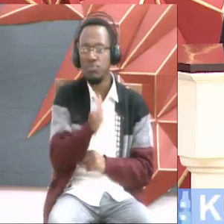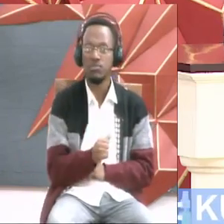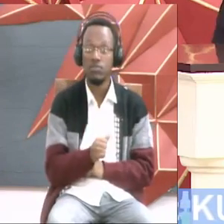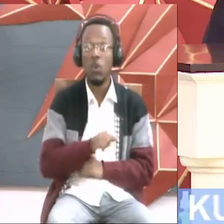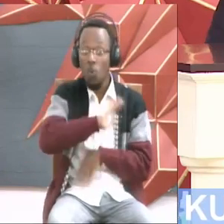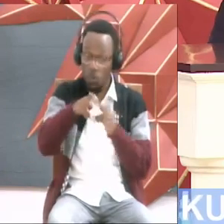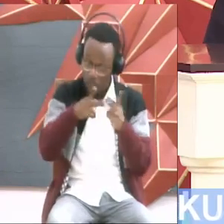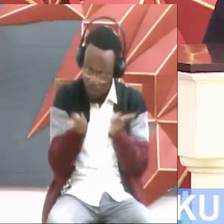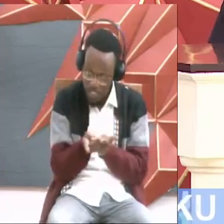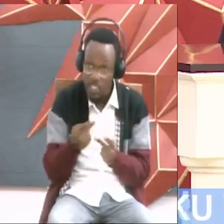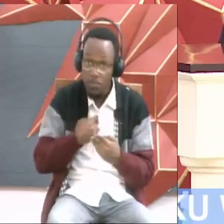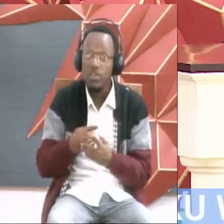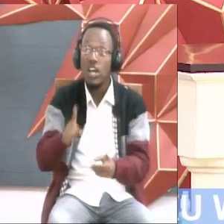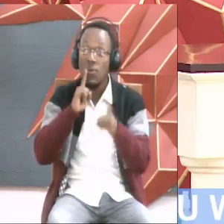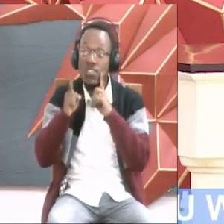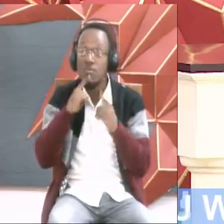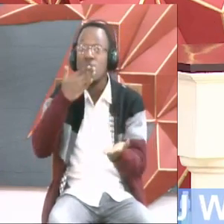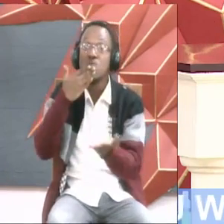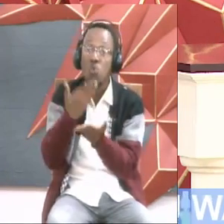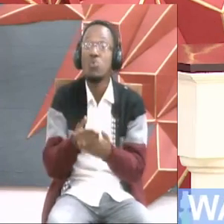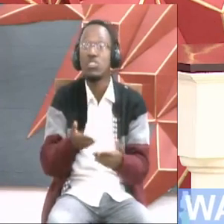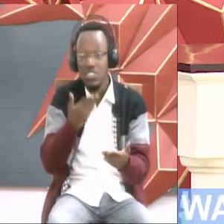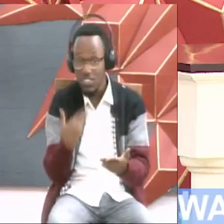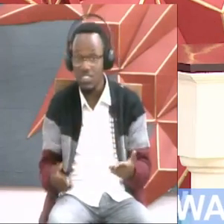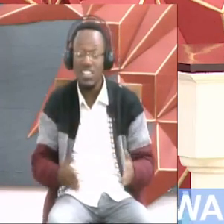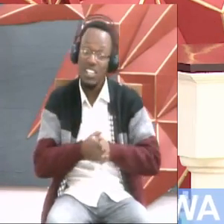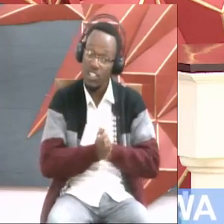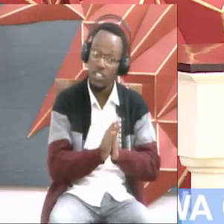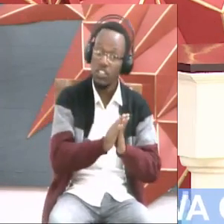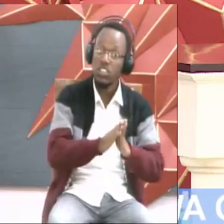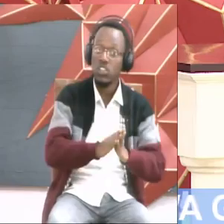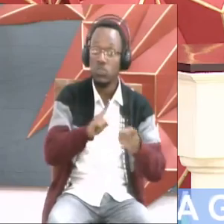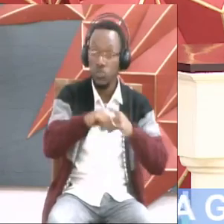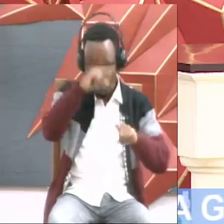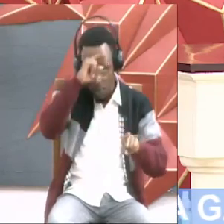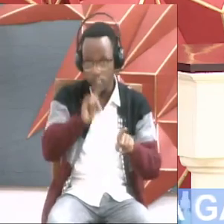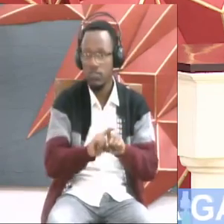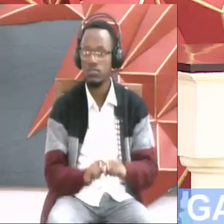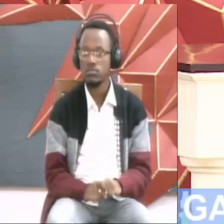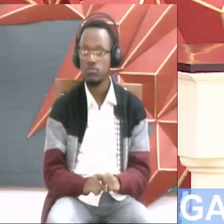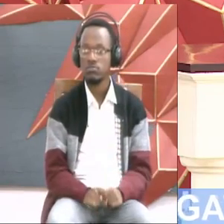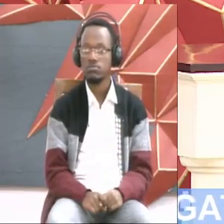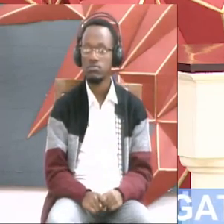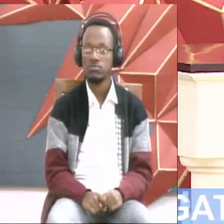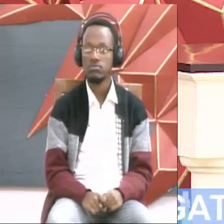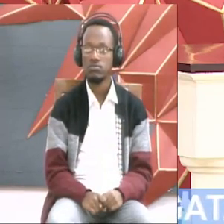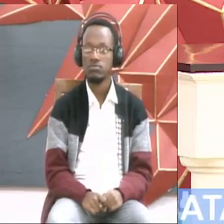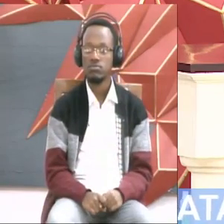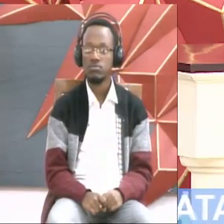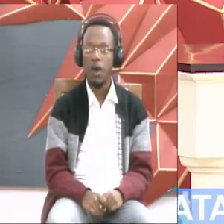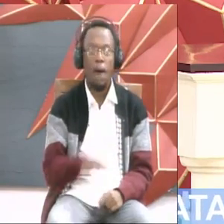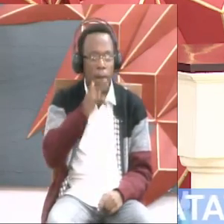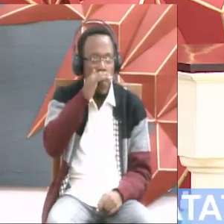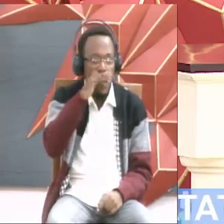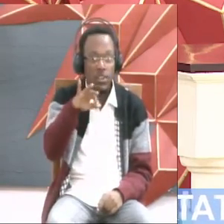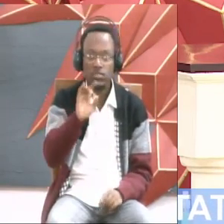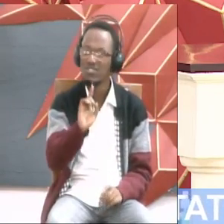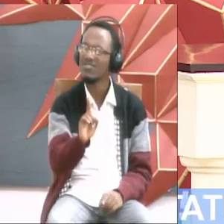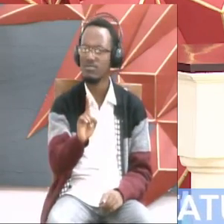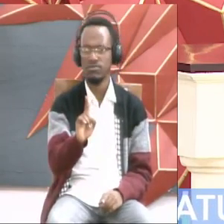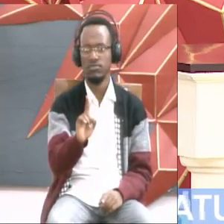hose nzovuga neza bene data je dire des bonnes choses à propos de mes frères icyo ndashaka ko